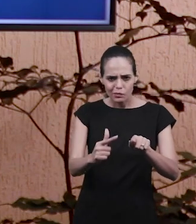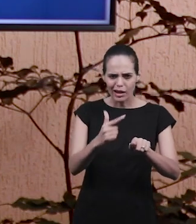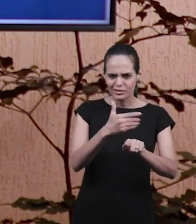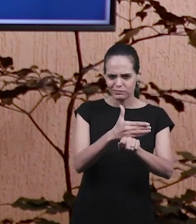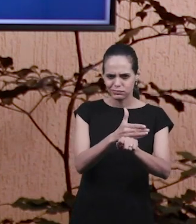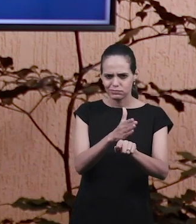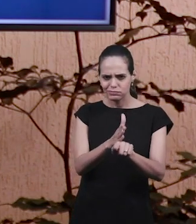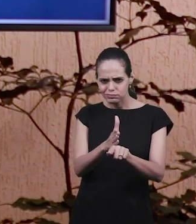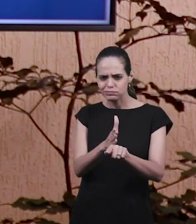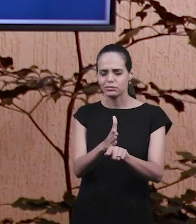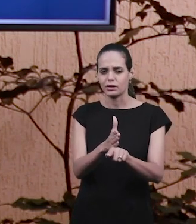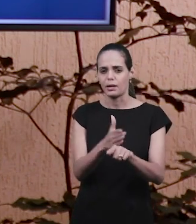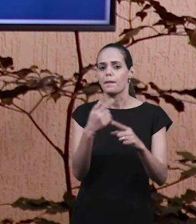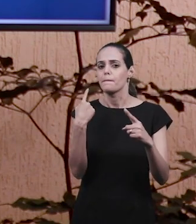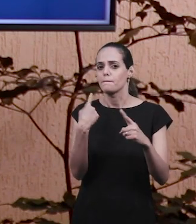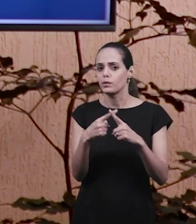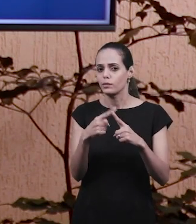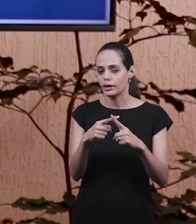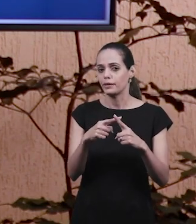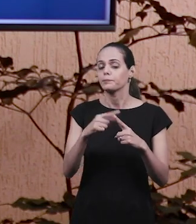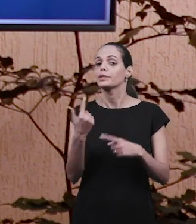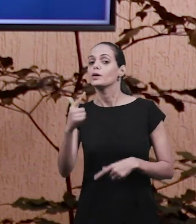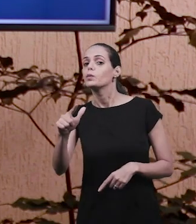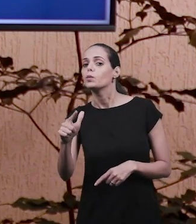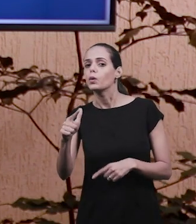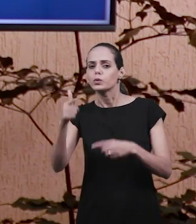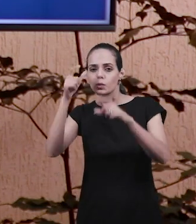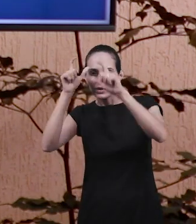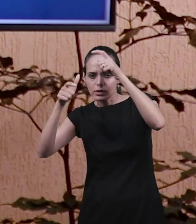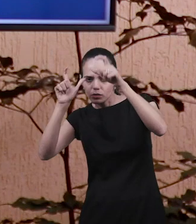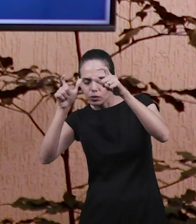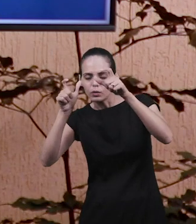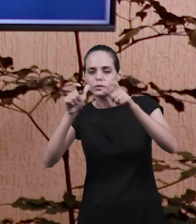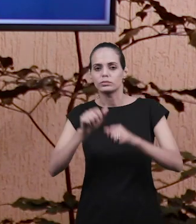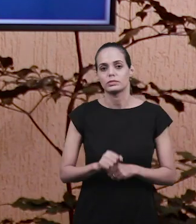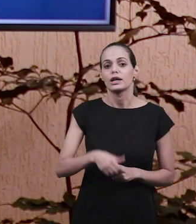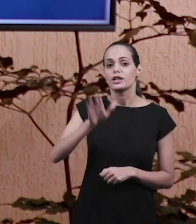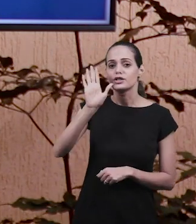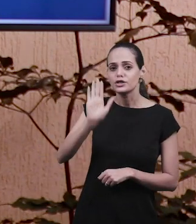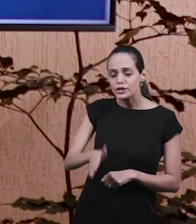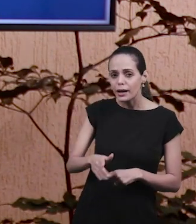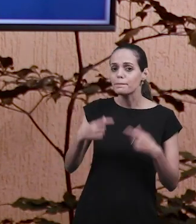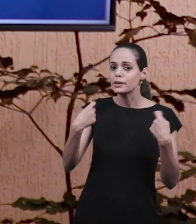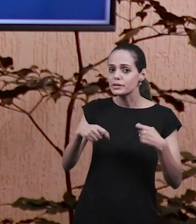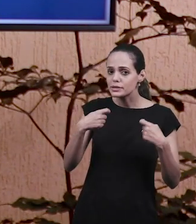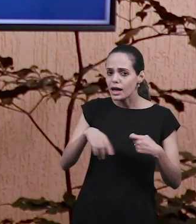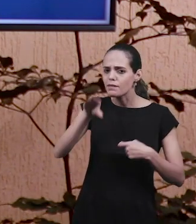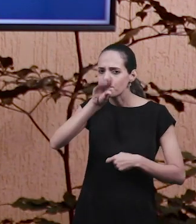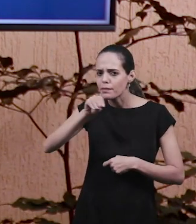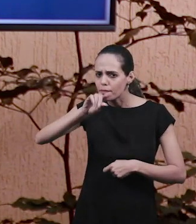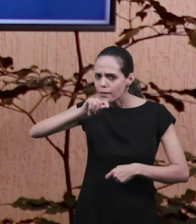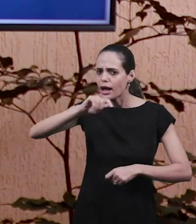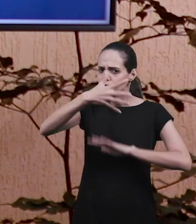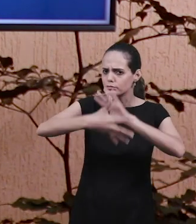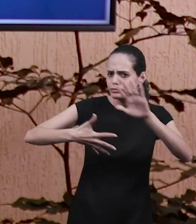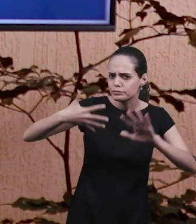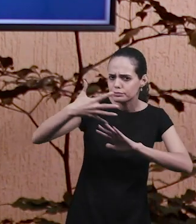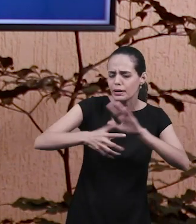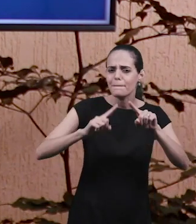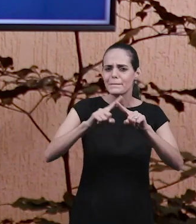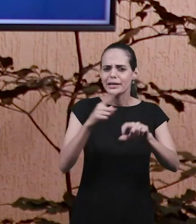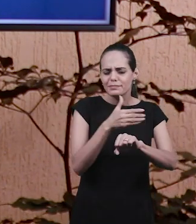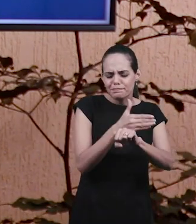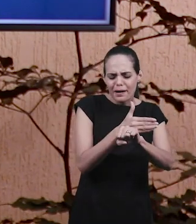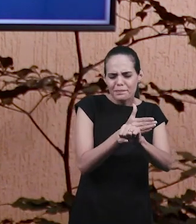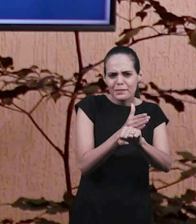langage. Donc, retard de langage, c'est la différence entre ce qu'elle devrait déjà parler et où elle est dans son développement.